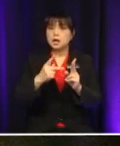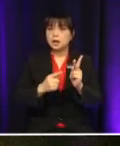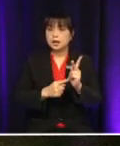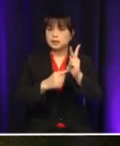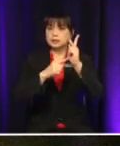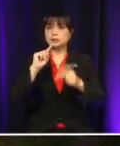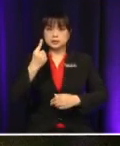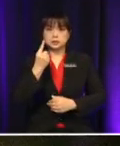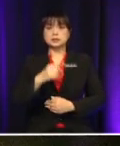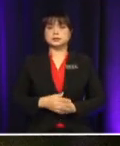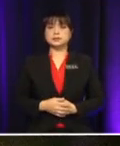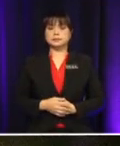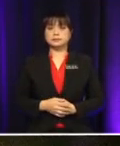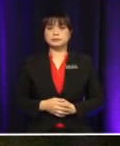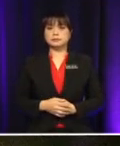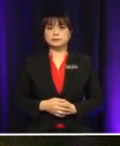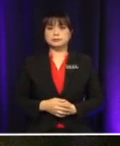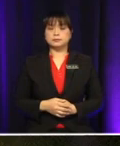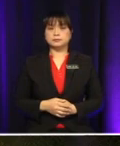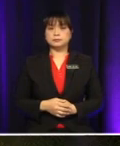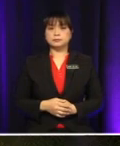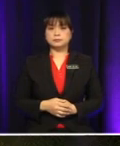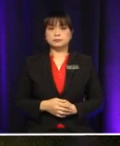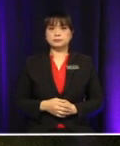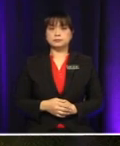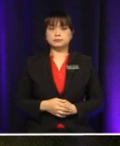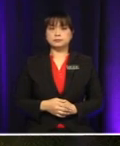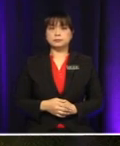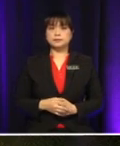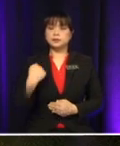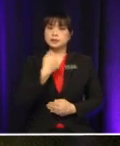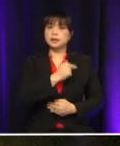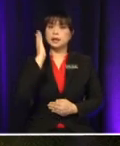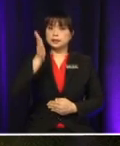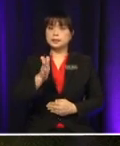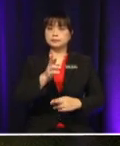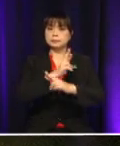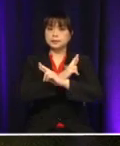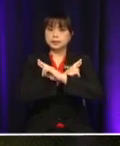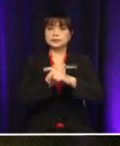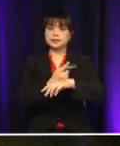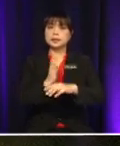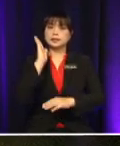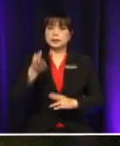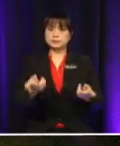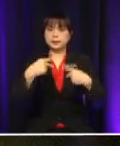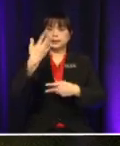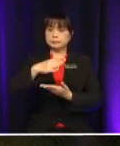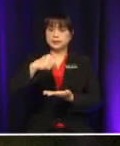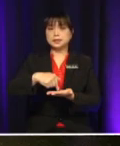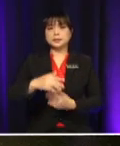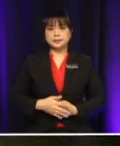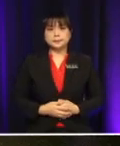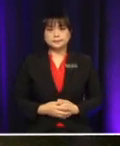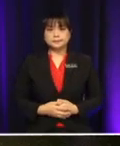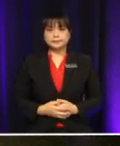sebagai alam yang betul yaitu kita akan berhenti melihat dan kembali selepas ini di sukses SPM